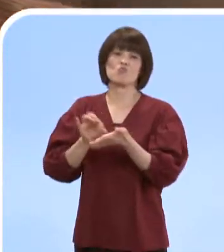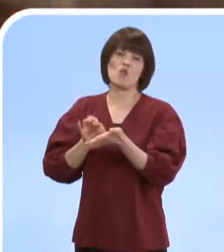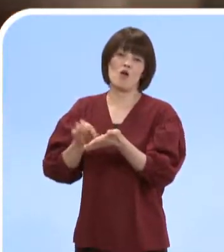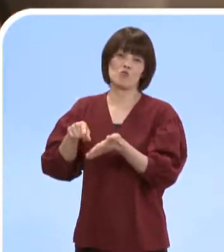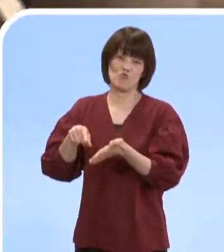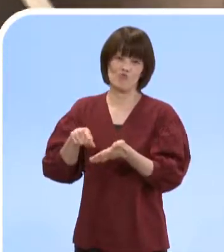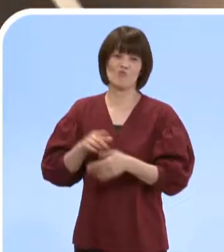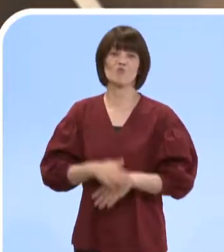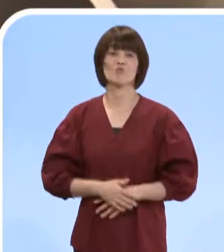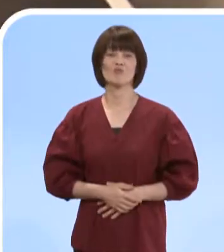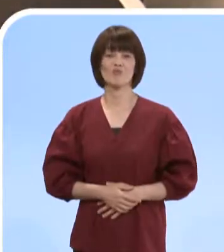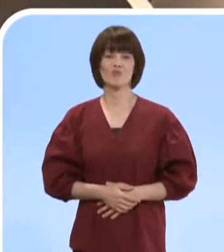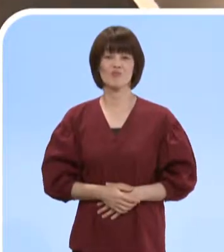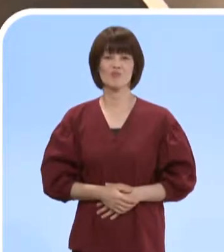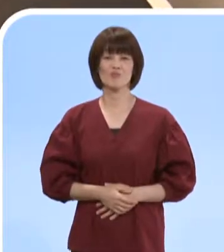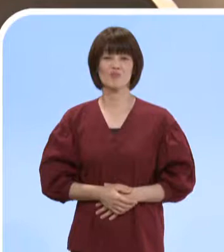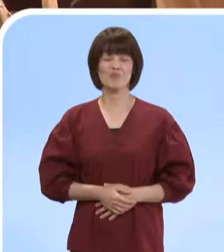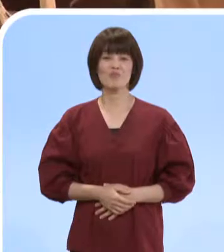粒々にするんですけど、